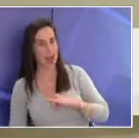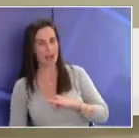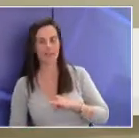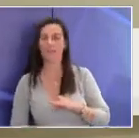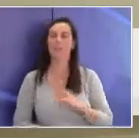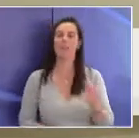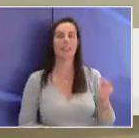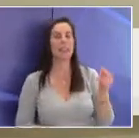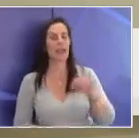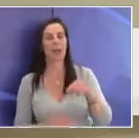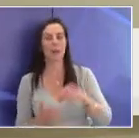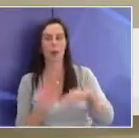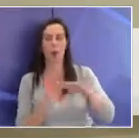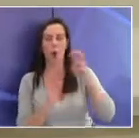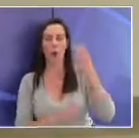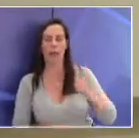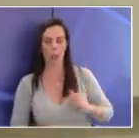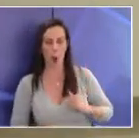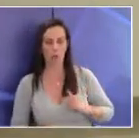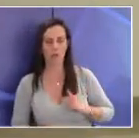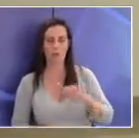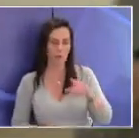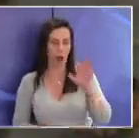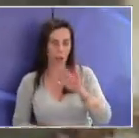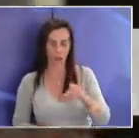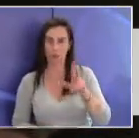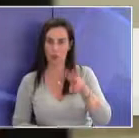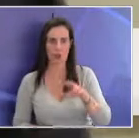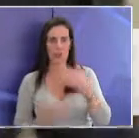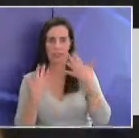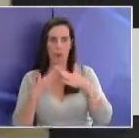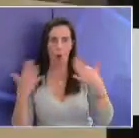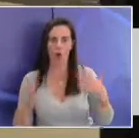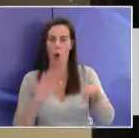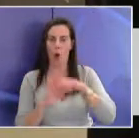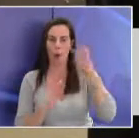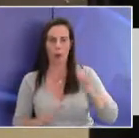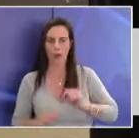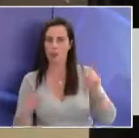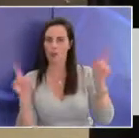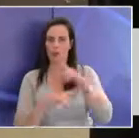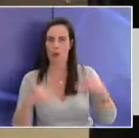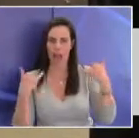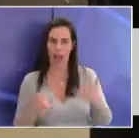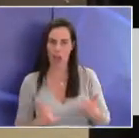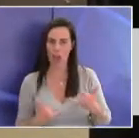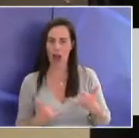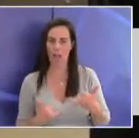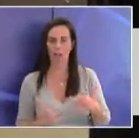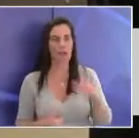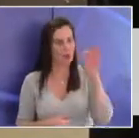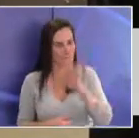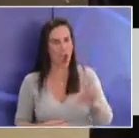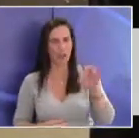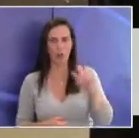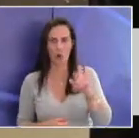נגיד שהגעת לפה בגלל חוק הגיוס, ובעודך פה מתחולל לדרמה, חוק הגיוס יורד מעל הפרק. ועדיין